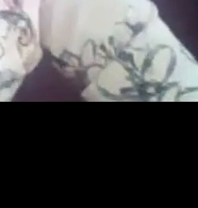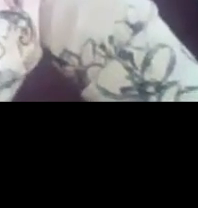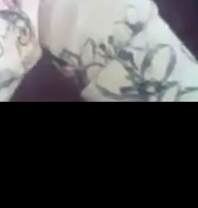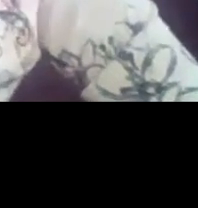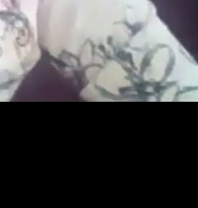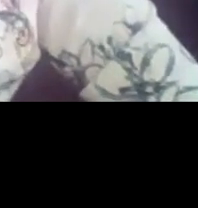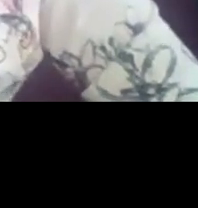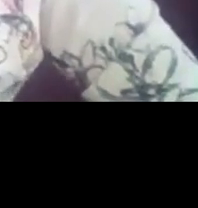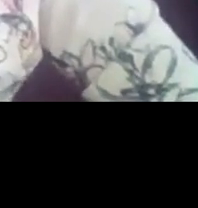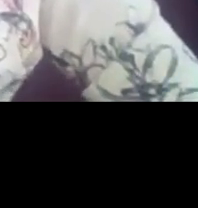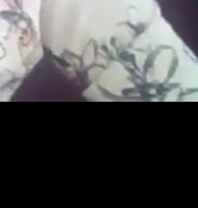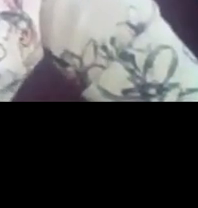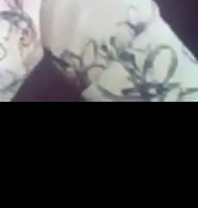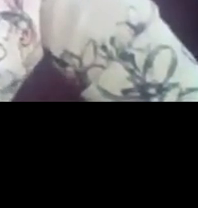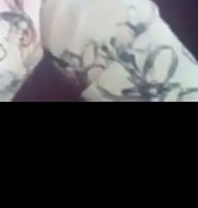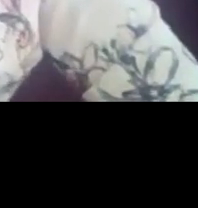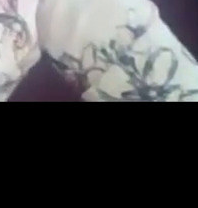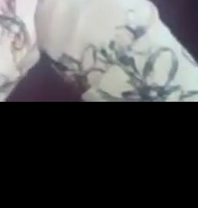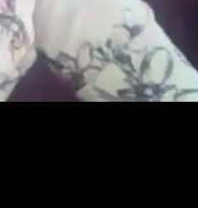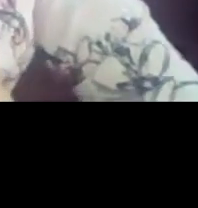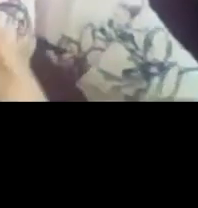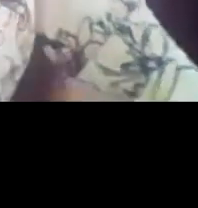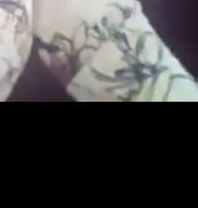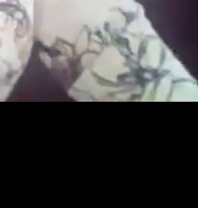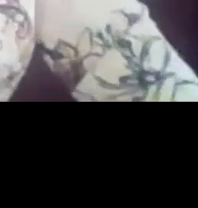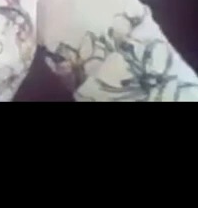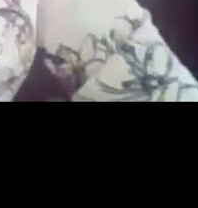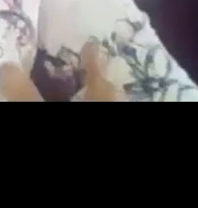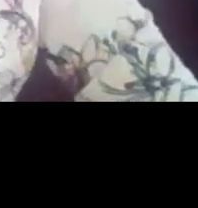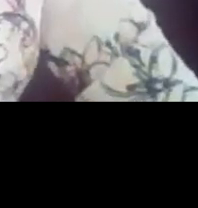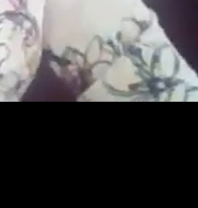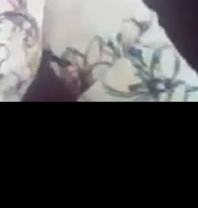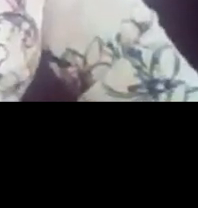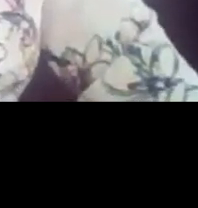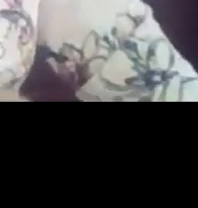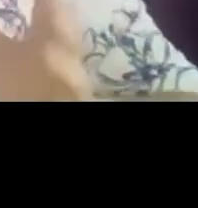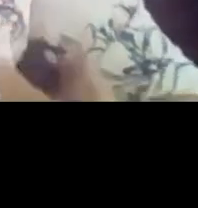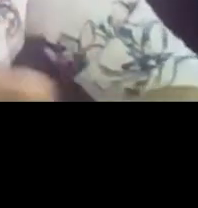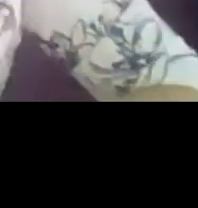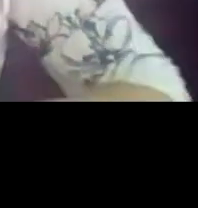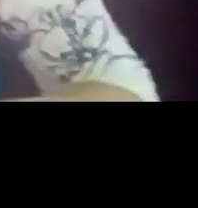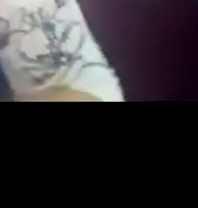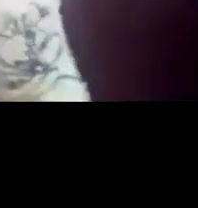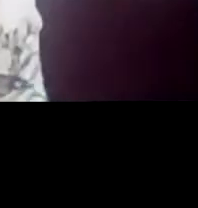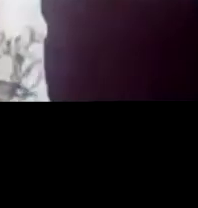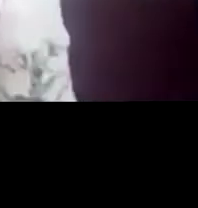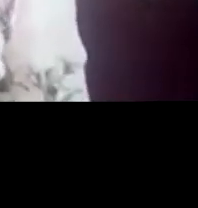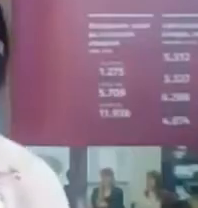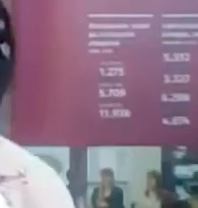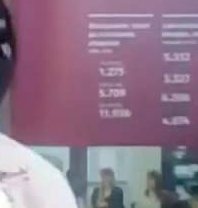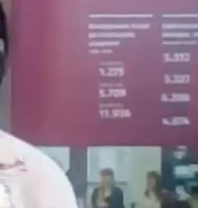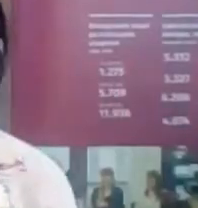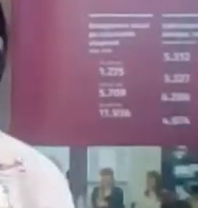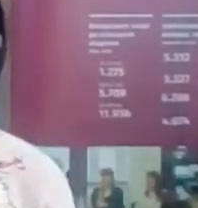smo državljani sveta. Hkrati je nekakšen poziv, ki izhaja iz njene predstavitve in iz našega celotnega dneva